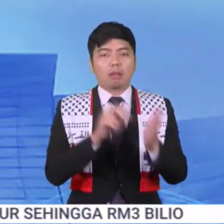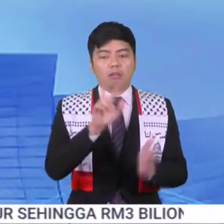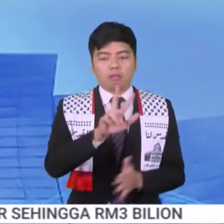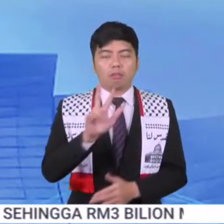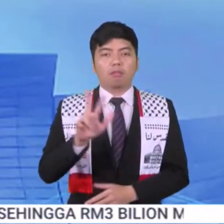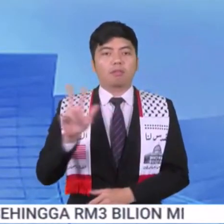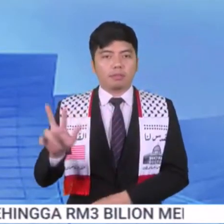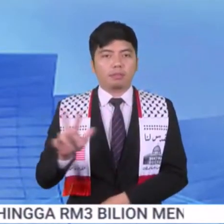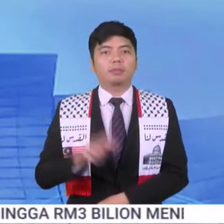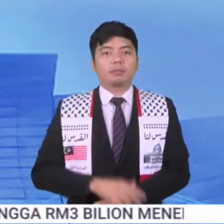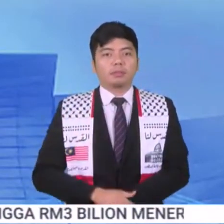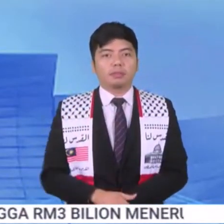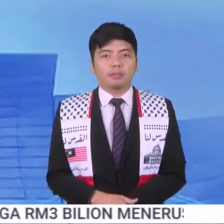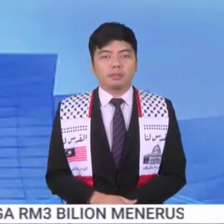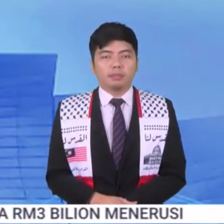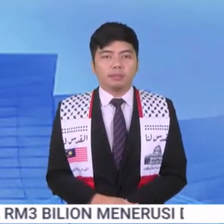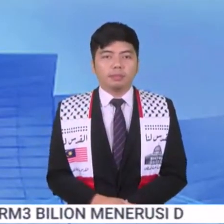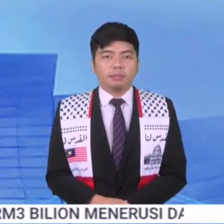Akta 333.